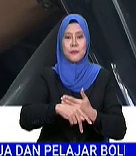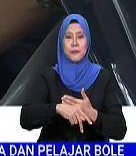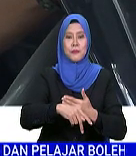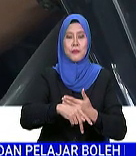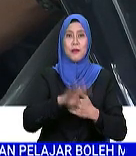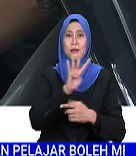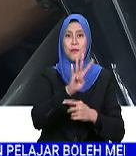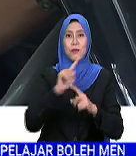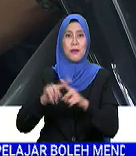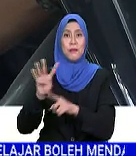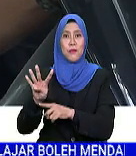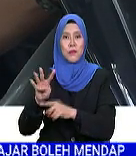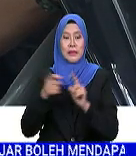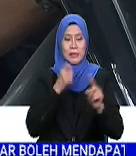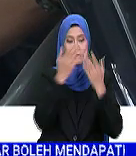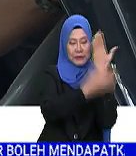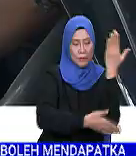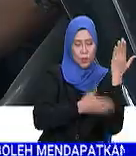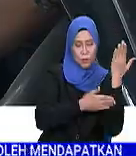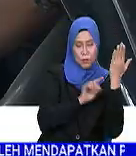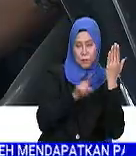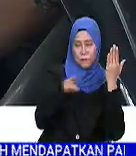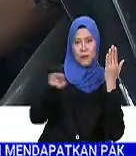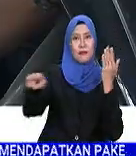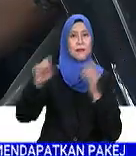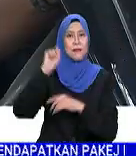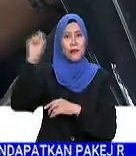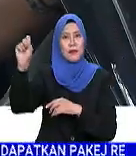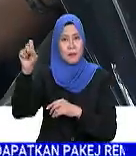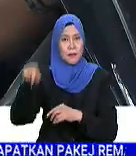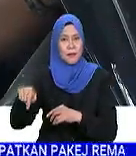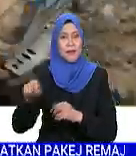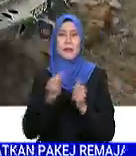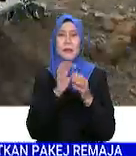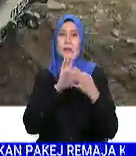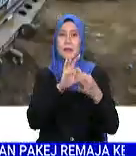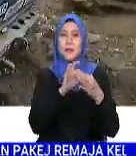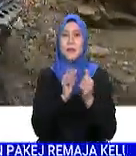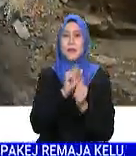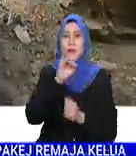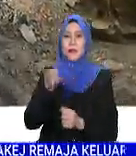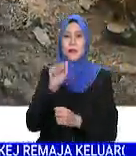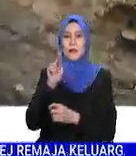4x4 dari Semenanjung, orang kata bekerjasama dengan JAKIM untuk bersama-sama